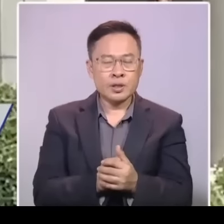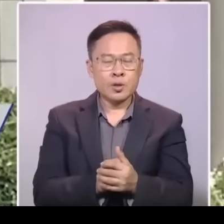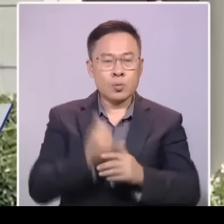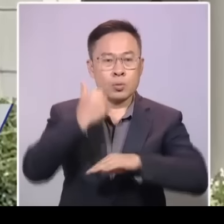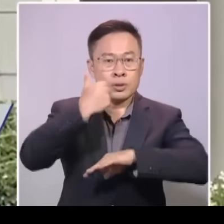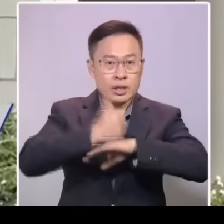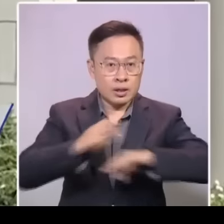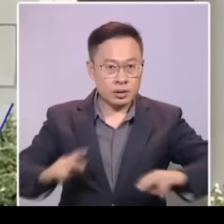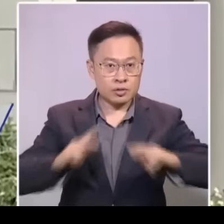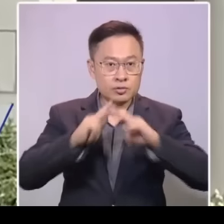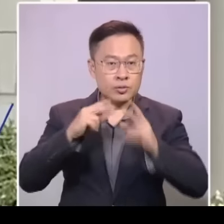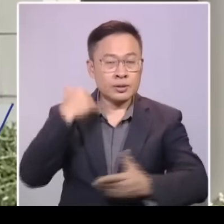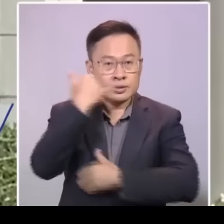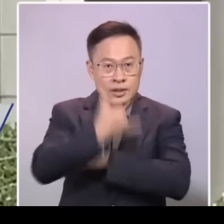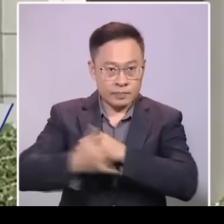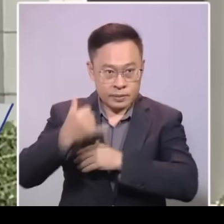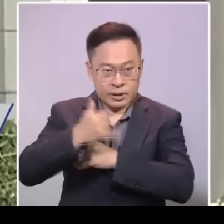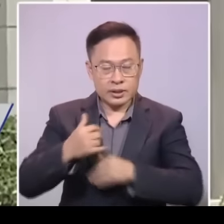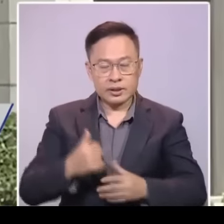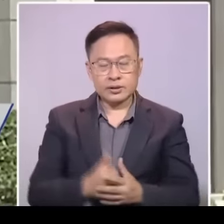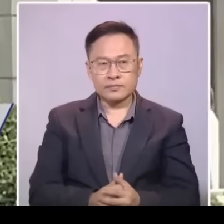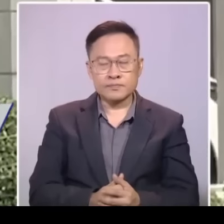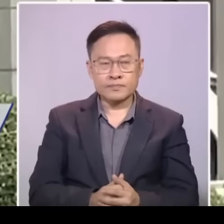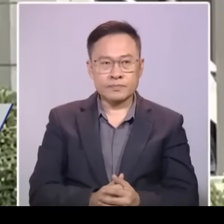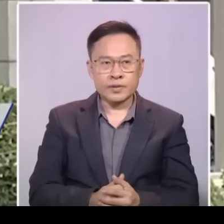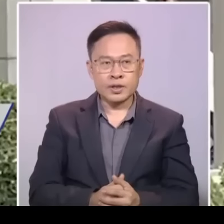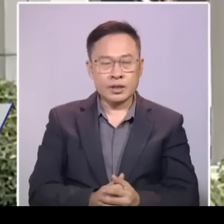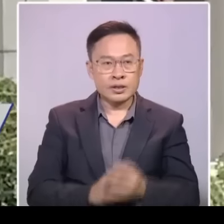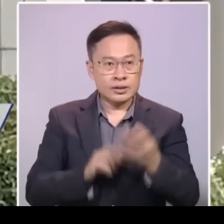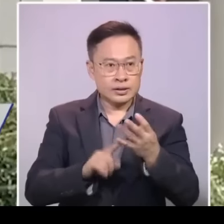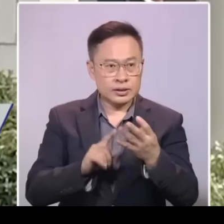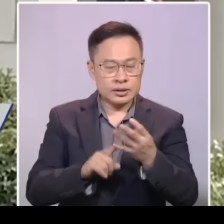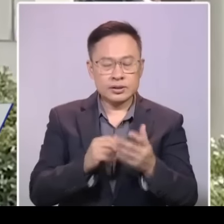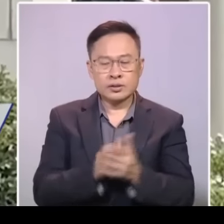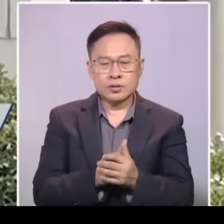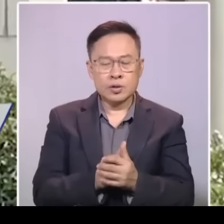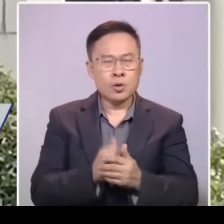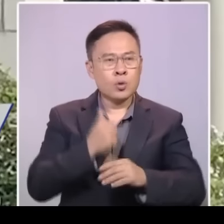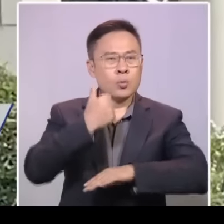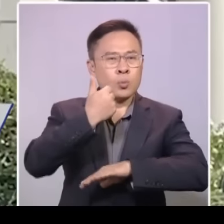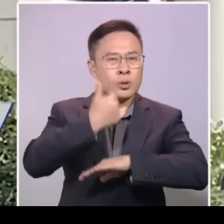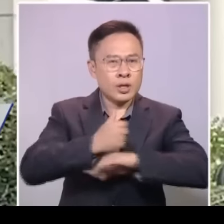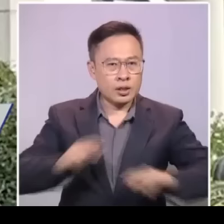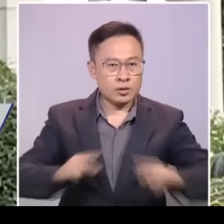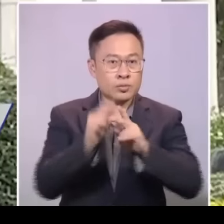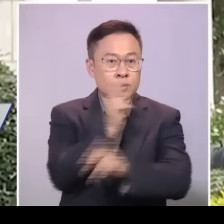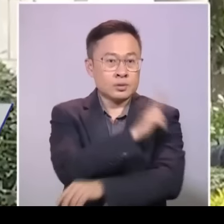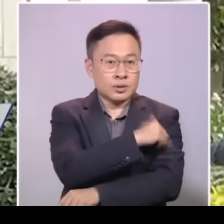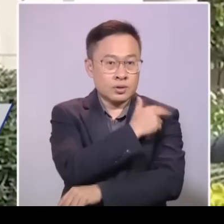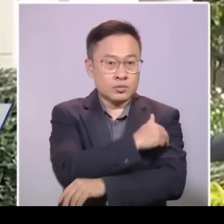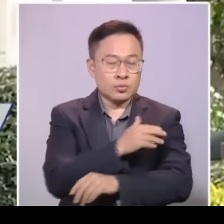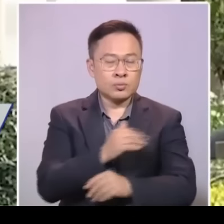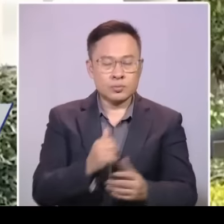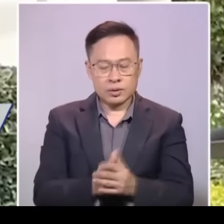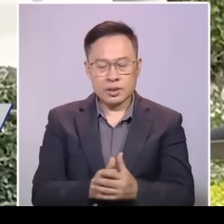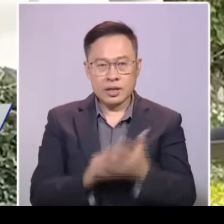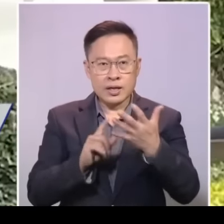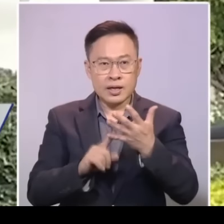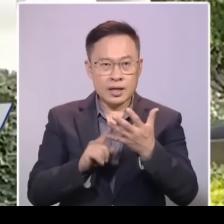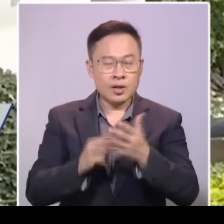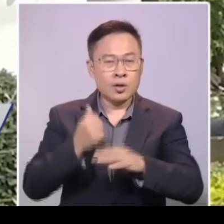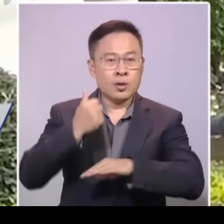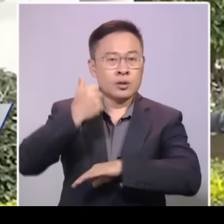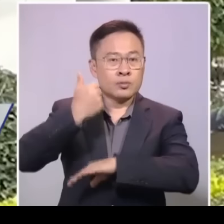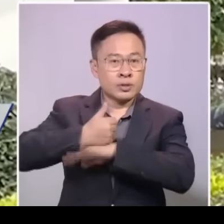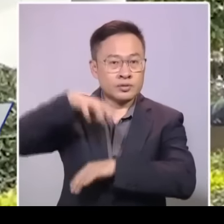ตเสงี่ยมพงศ์รัฐมนตรีว่าการกระทรวงการต่างประเทศนายสมศักดิ์เทพสุทินรัฐมนตรีสาธารณสุขนายพิชิตชื่นบาน